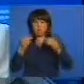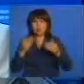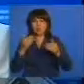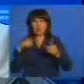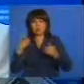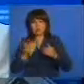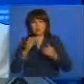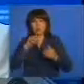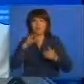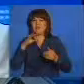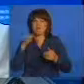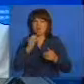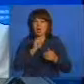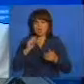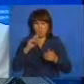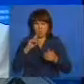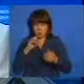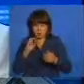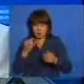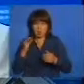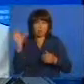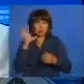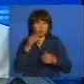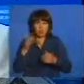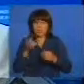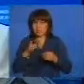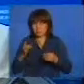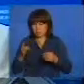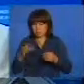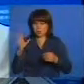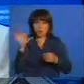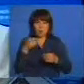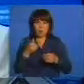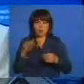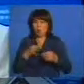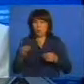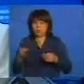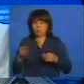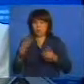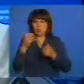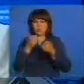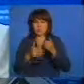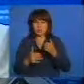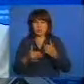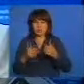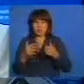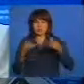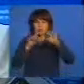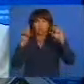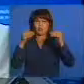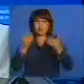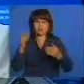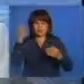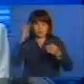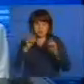сыртында Павлодар, Ақтөбе, Атырау, бүкіл республика бойынша барлық облыстық орталықтарда интеллектуалды зияткерлік